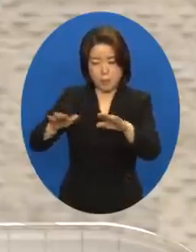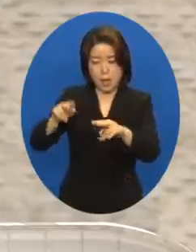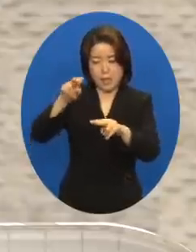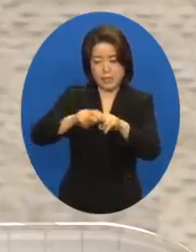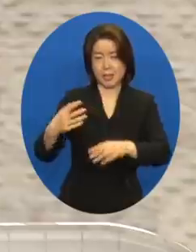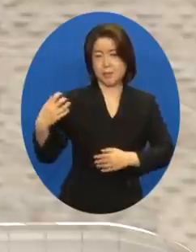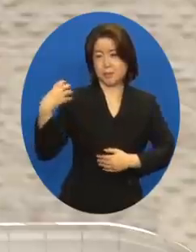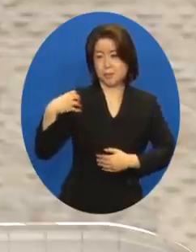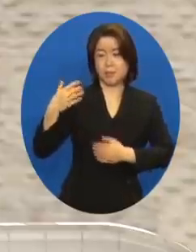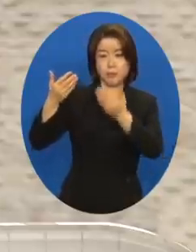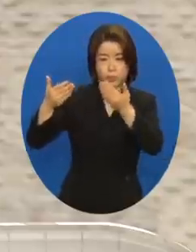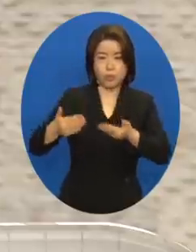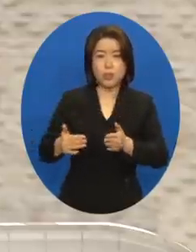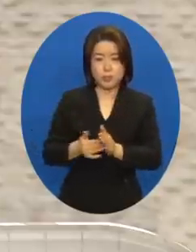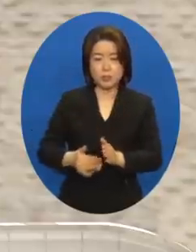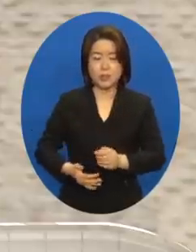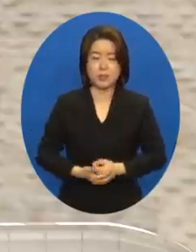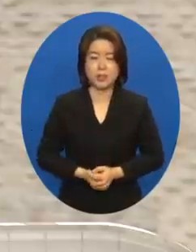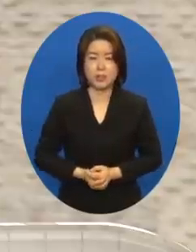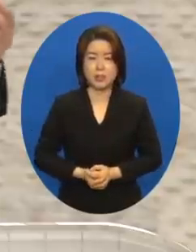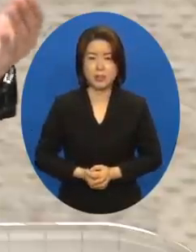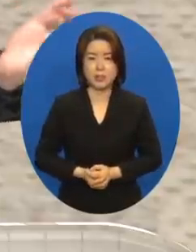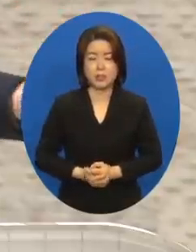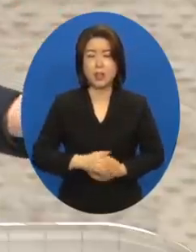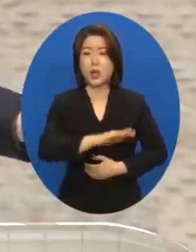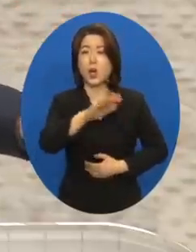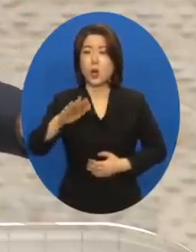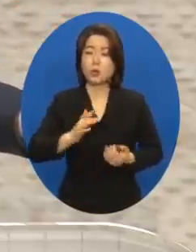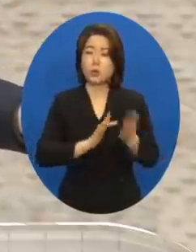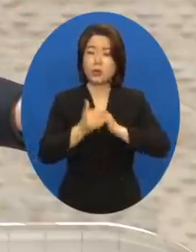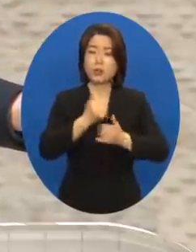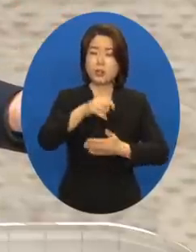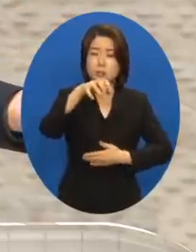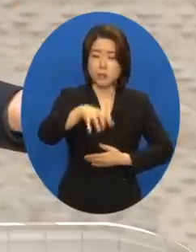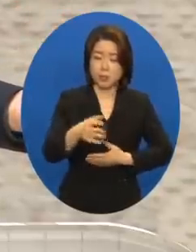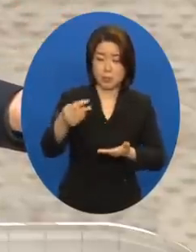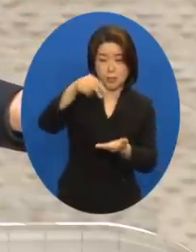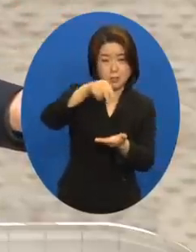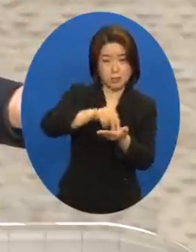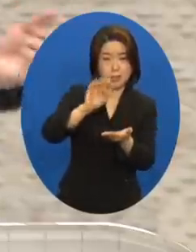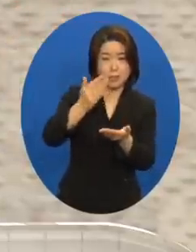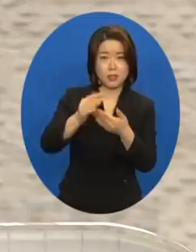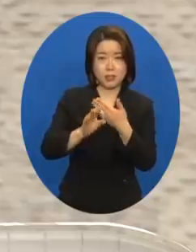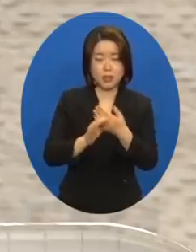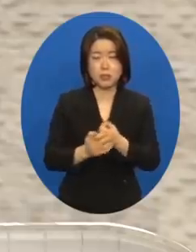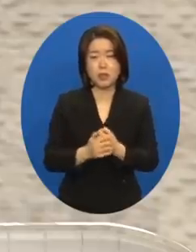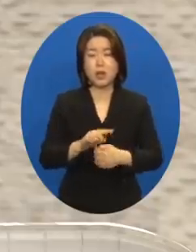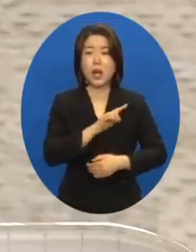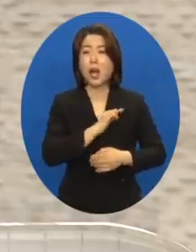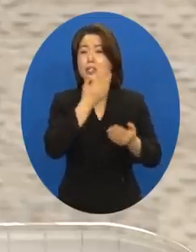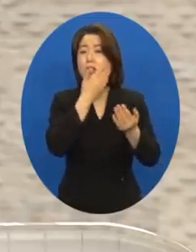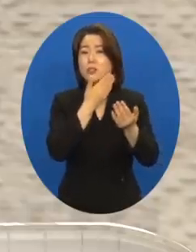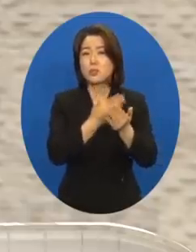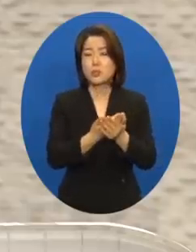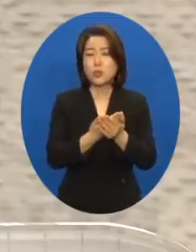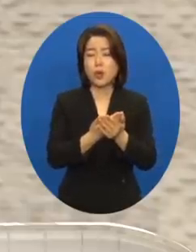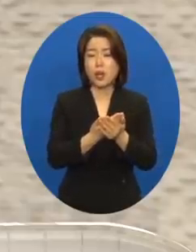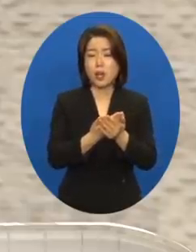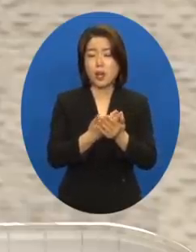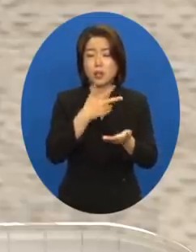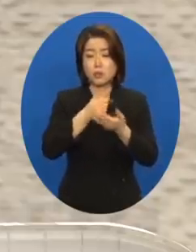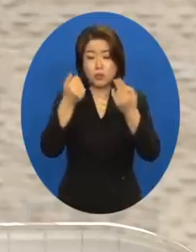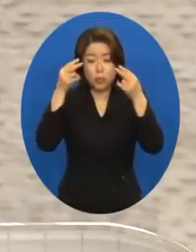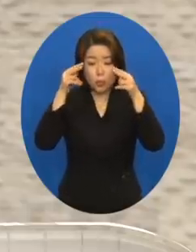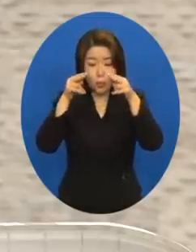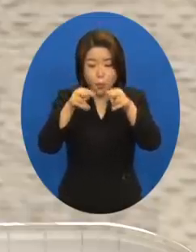맡겨 주셨습니다 여러분 우리가 예수님 앞에 가서 게 되면 가장 중요하게 주님이 보시는 게